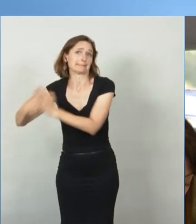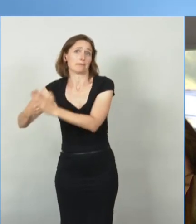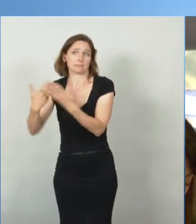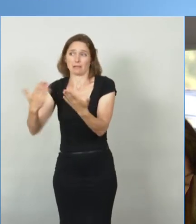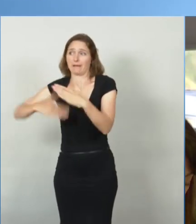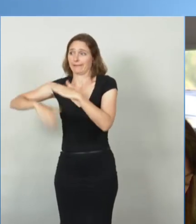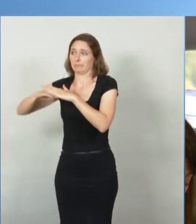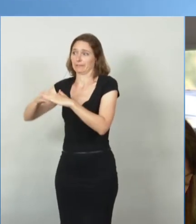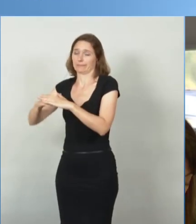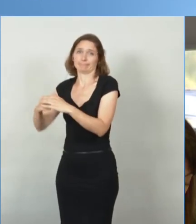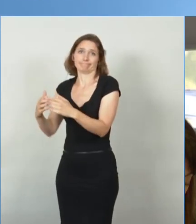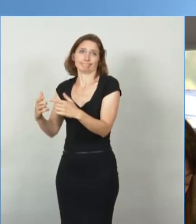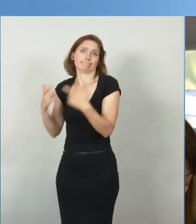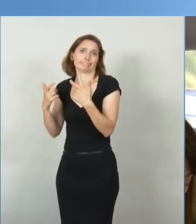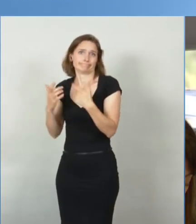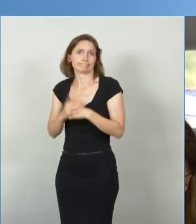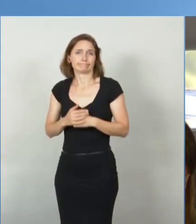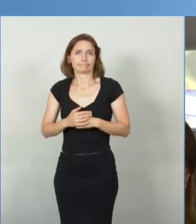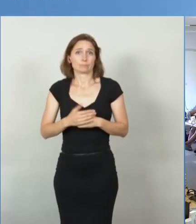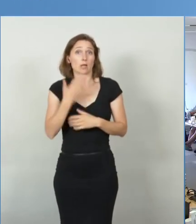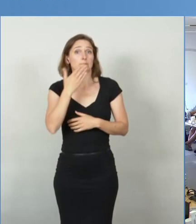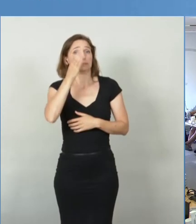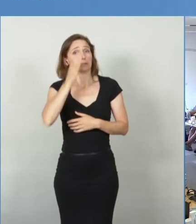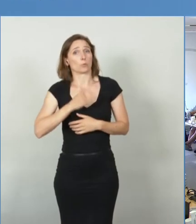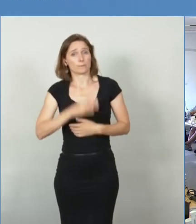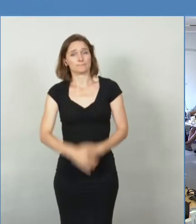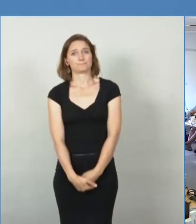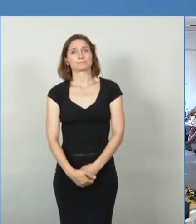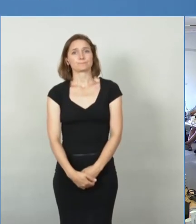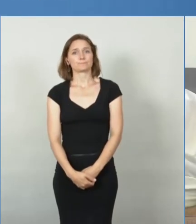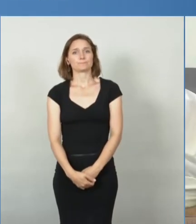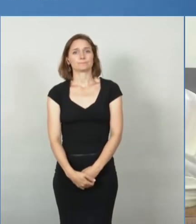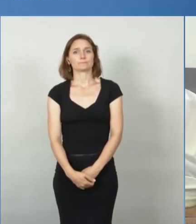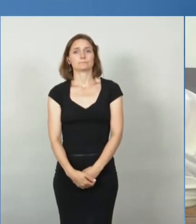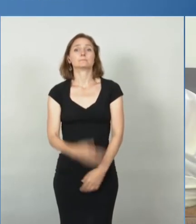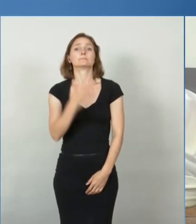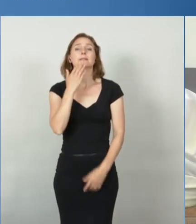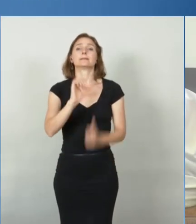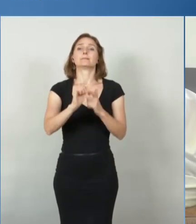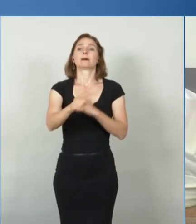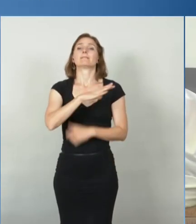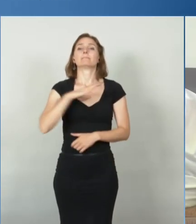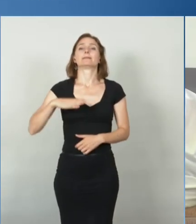mon propos je vous remercie merci beaucoup madame ben